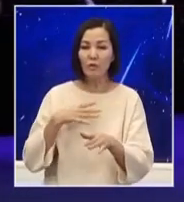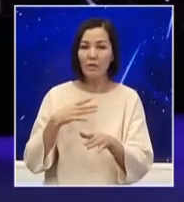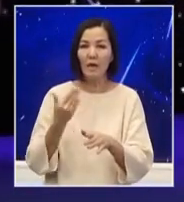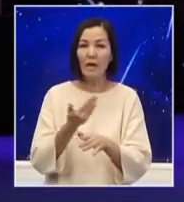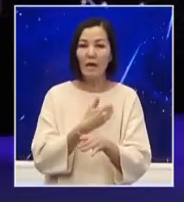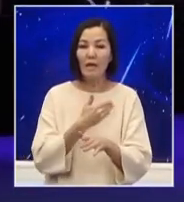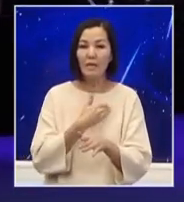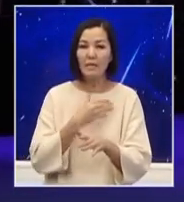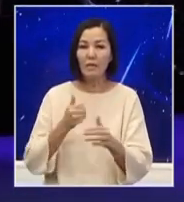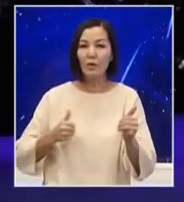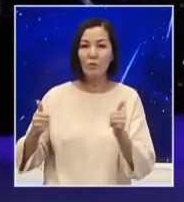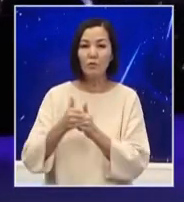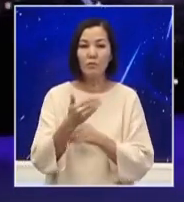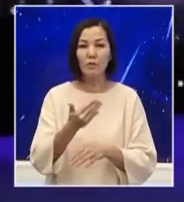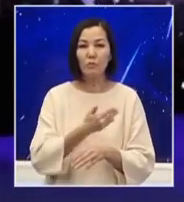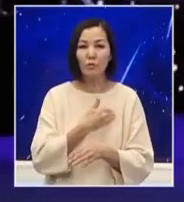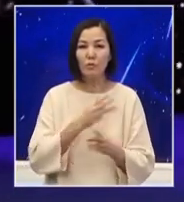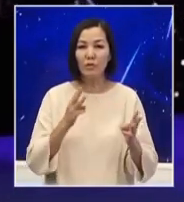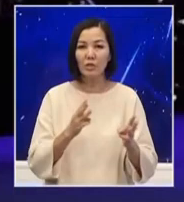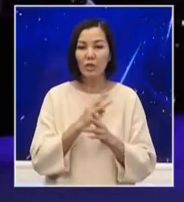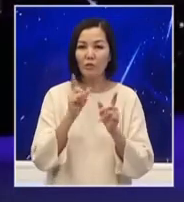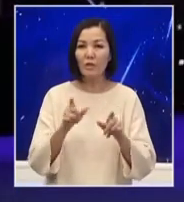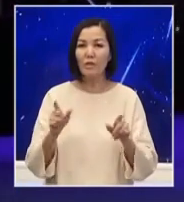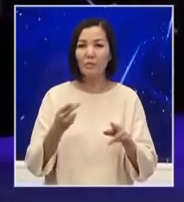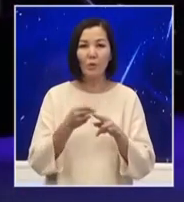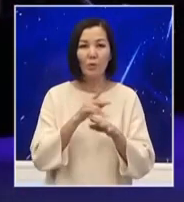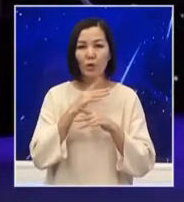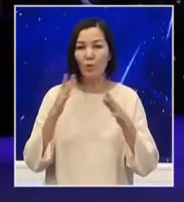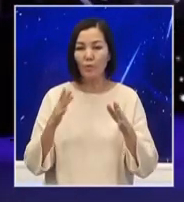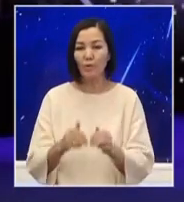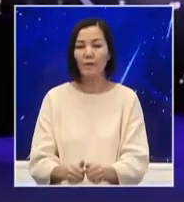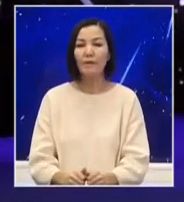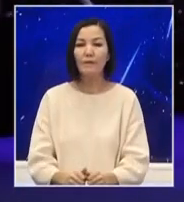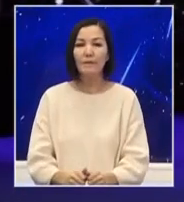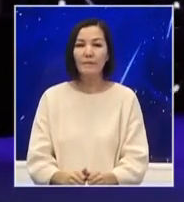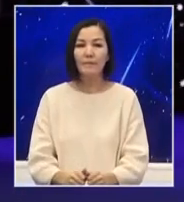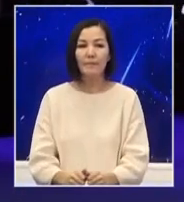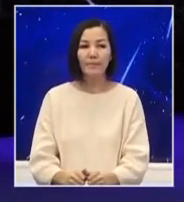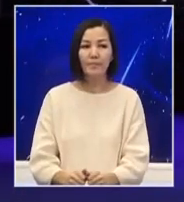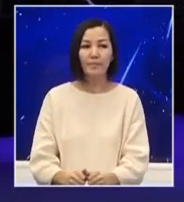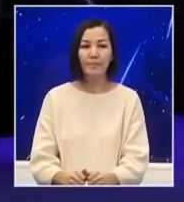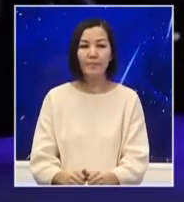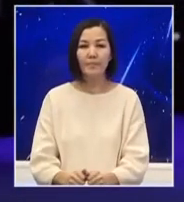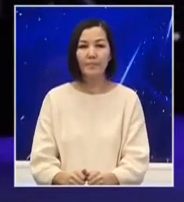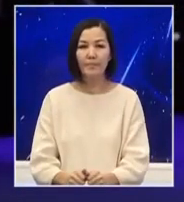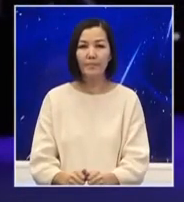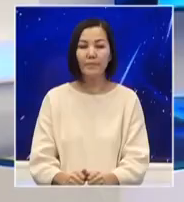алғысы, көшбасшы болғысы келетіндер көп. Камшат Мұхамеджан, Жасұлан Шымкенже, Жетісу арнасы, Талдықорған.